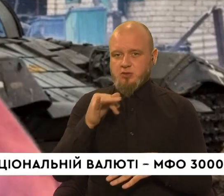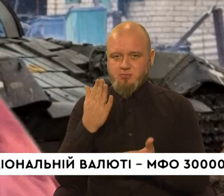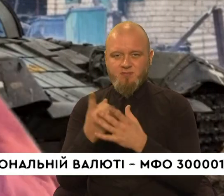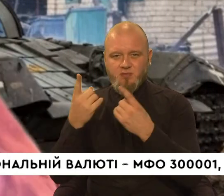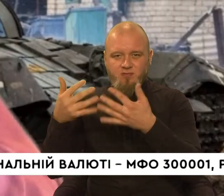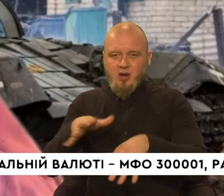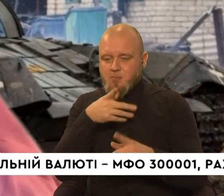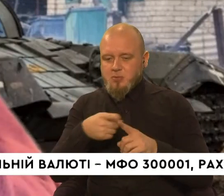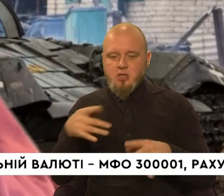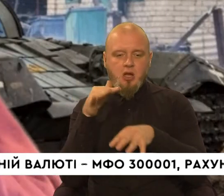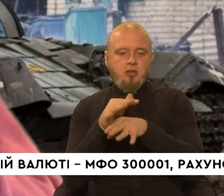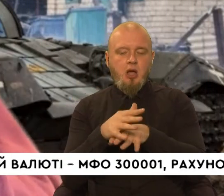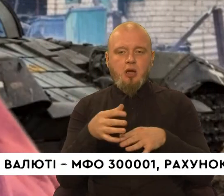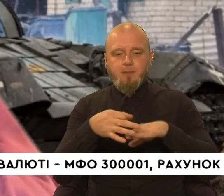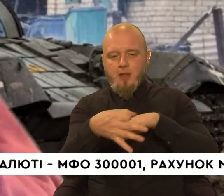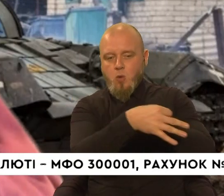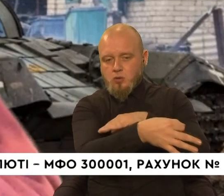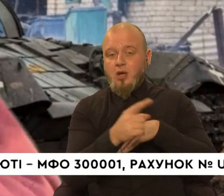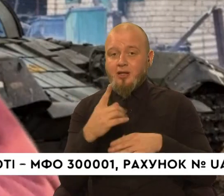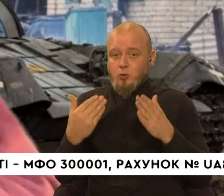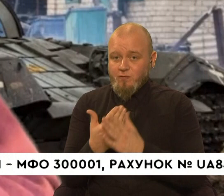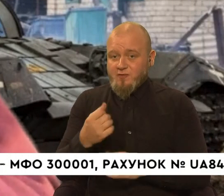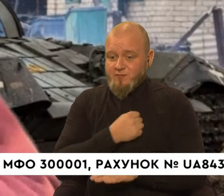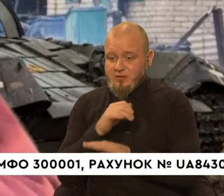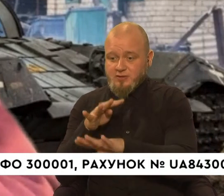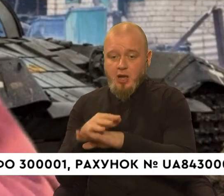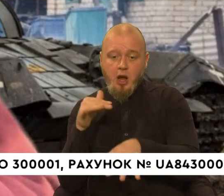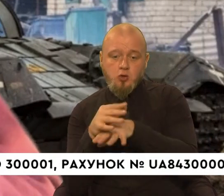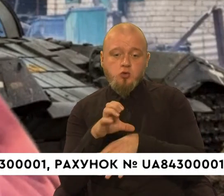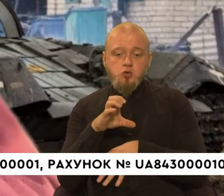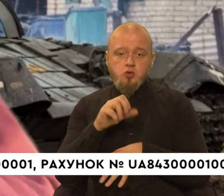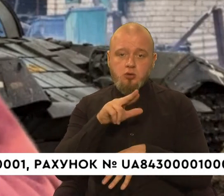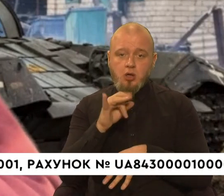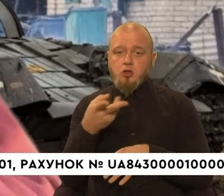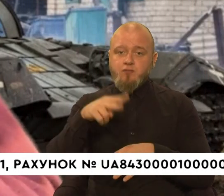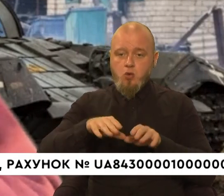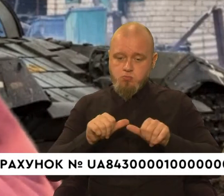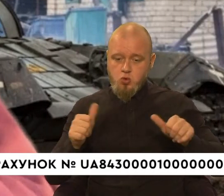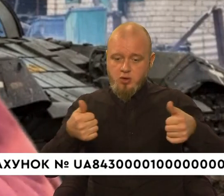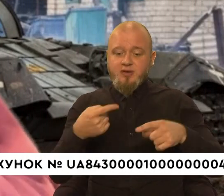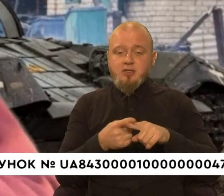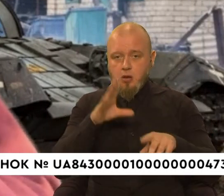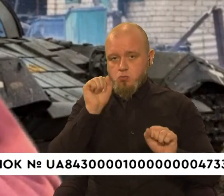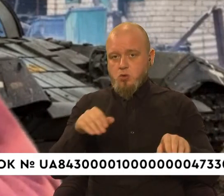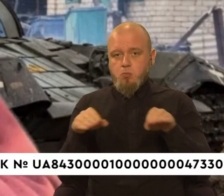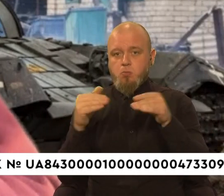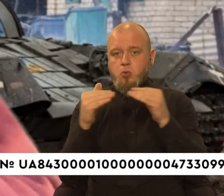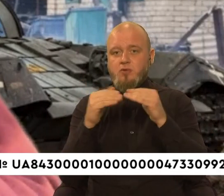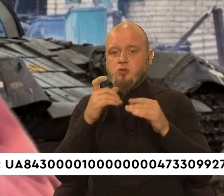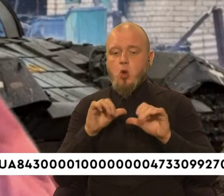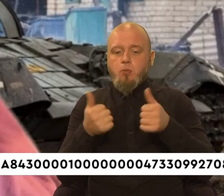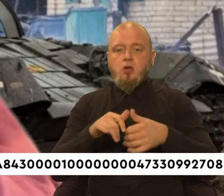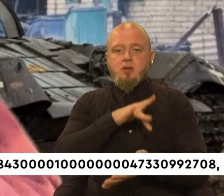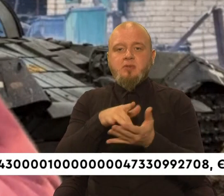значних втрат під час атаки на околицях, але і нові війська атакують Солодар із двох боків. І це можна порівняти із облогою міста